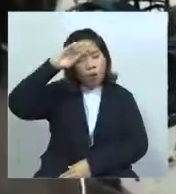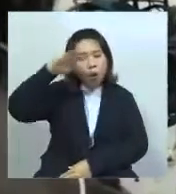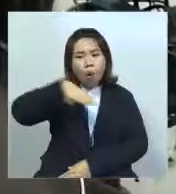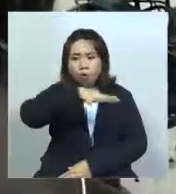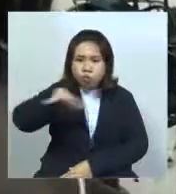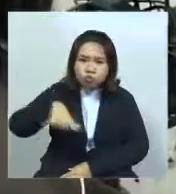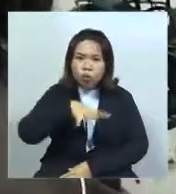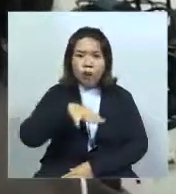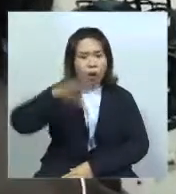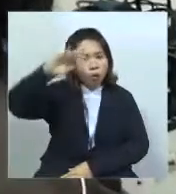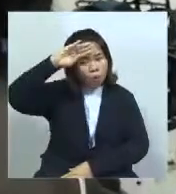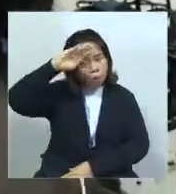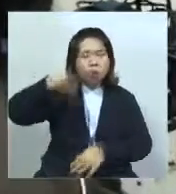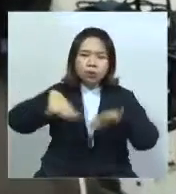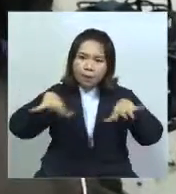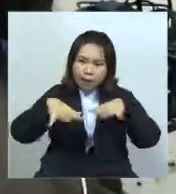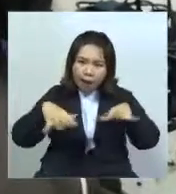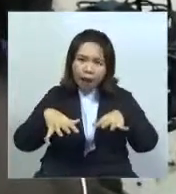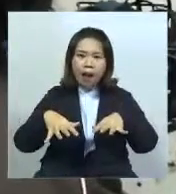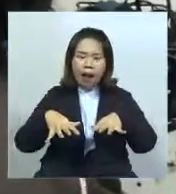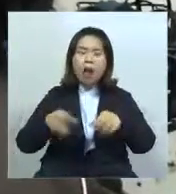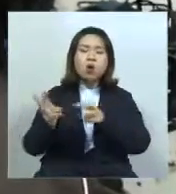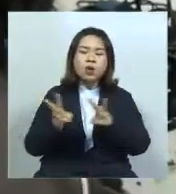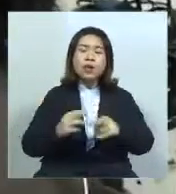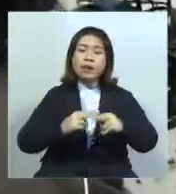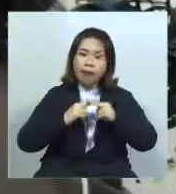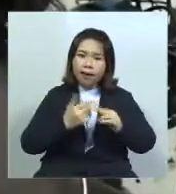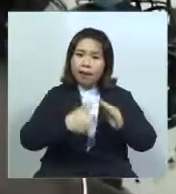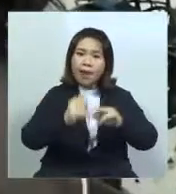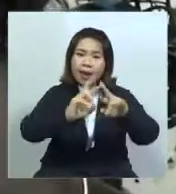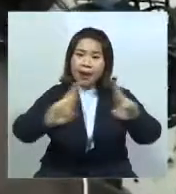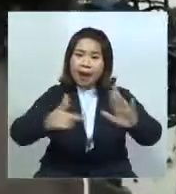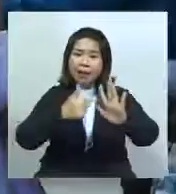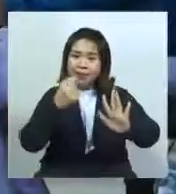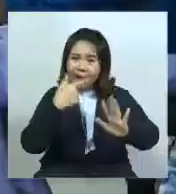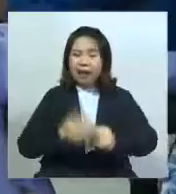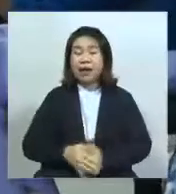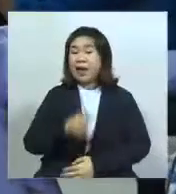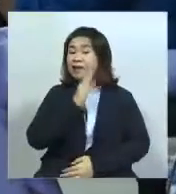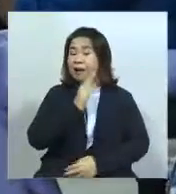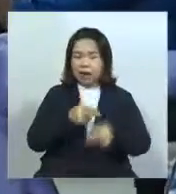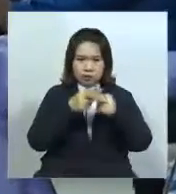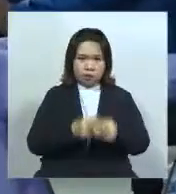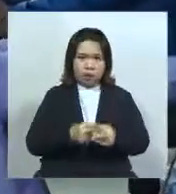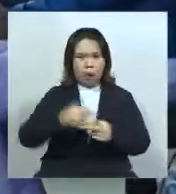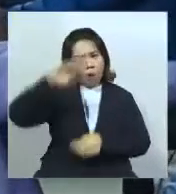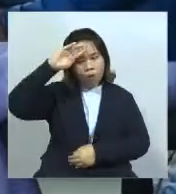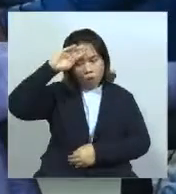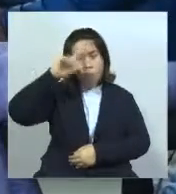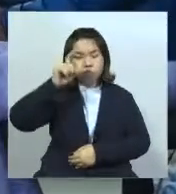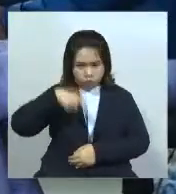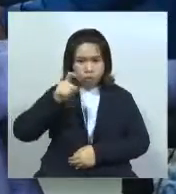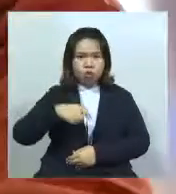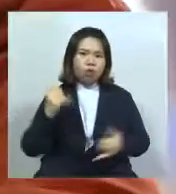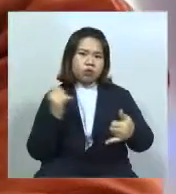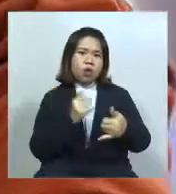ย้ำนะคะว่าโรคทั่วไปไว้เป็นทางเลือกส่วนผู้ป่วยที่ต้องรับยาเฉพาะทางก็ยังคงรับย